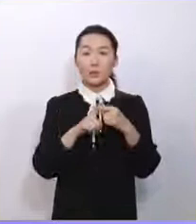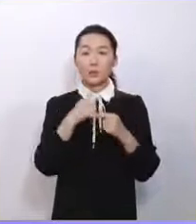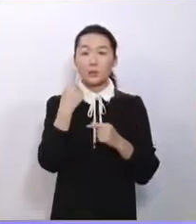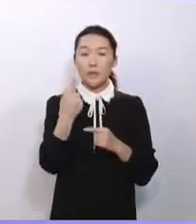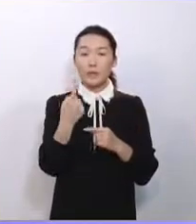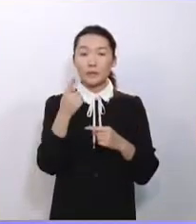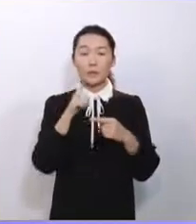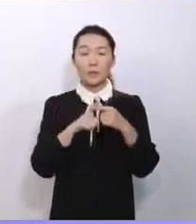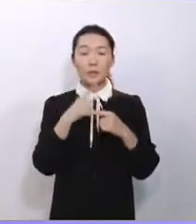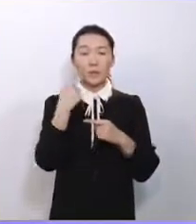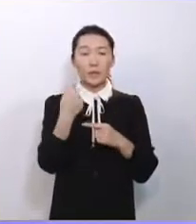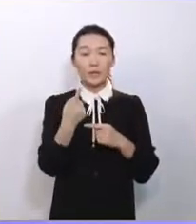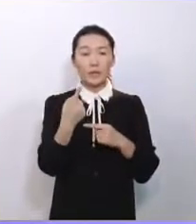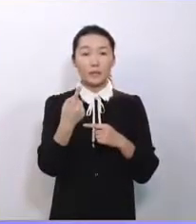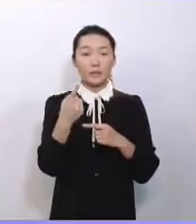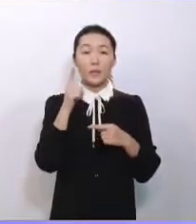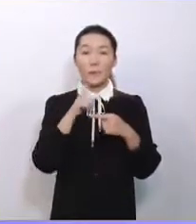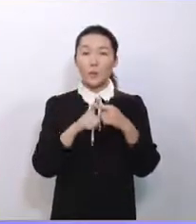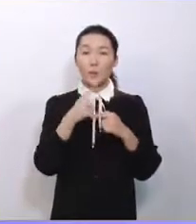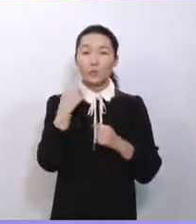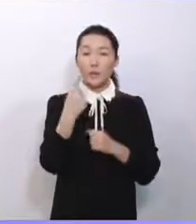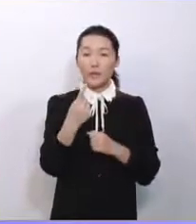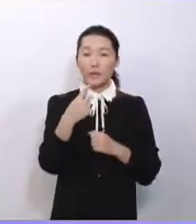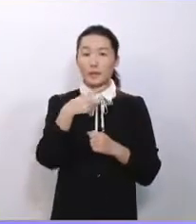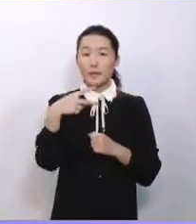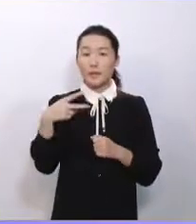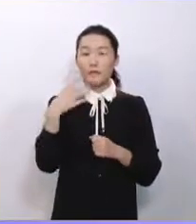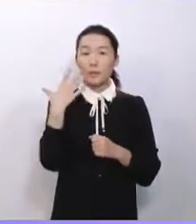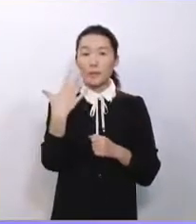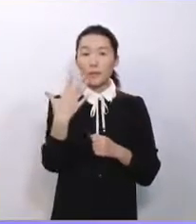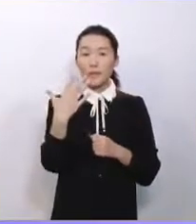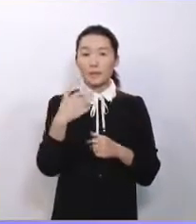плюс 1 плюс 1 и плюс 1 равно